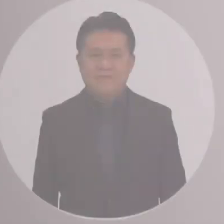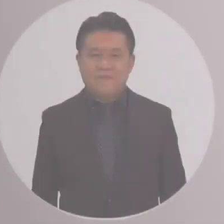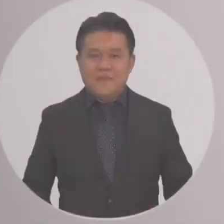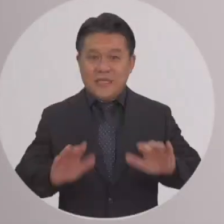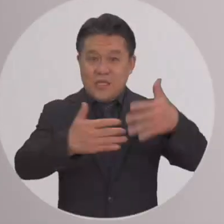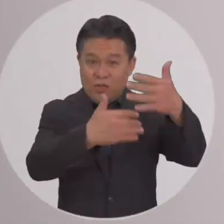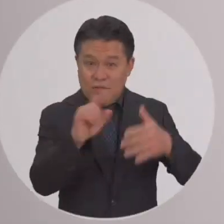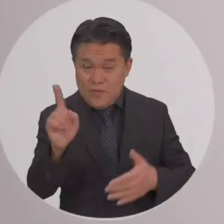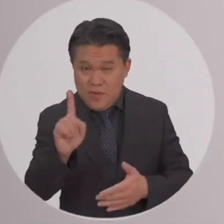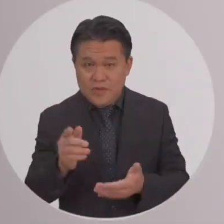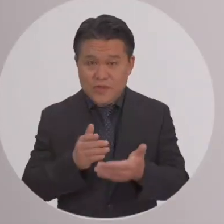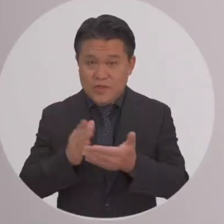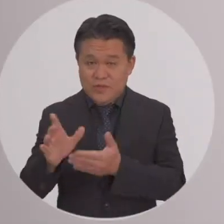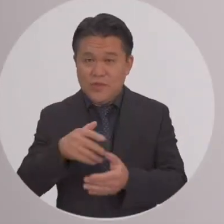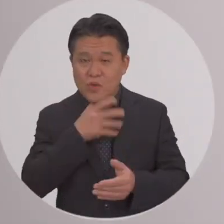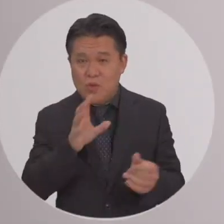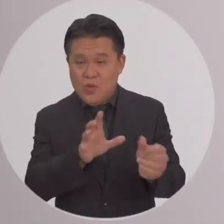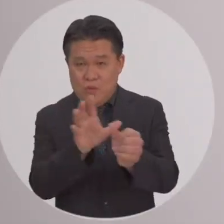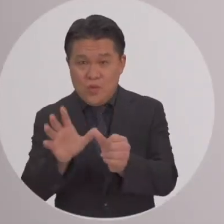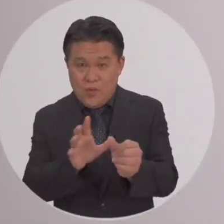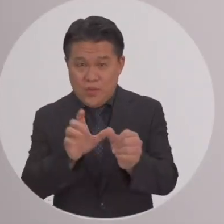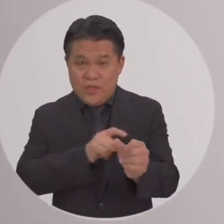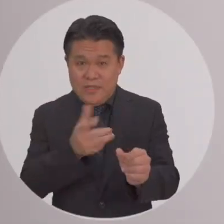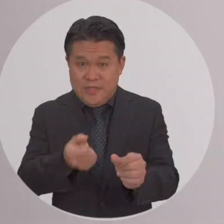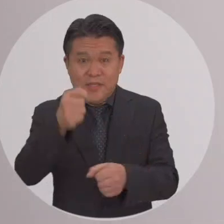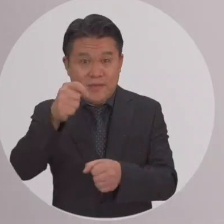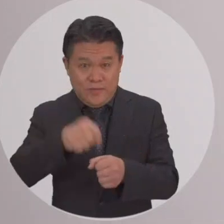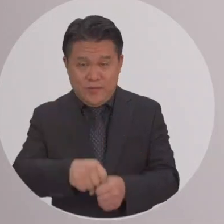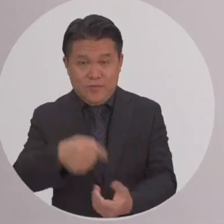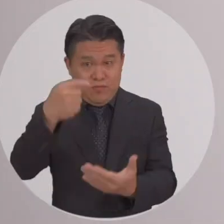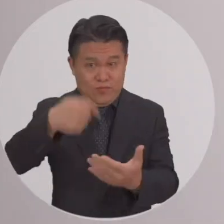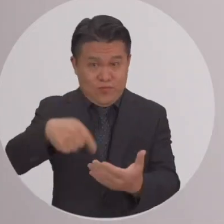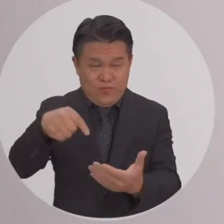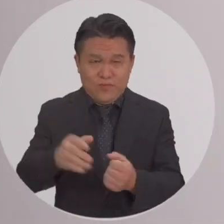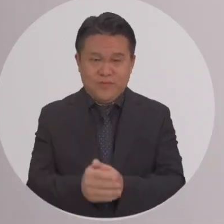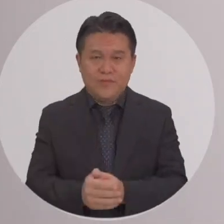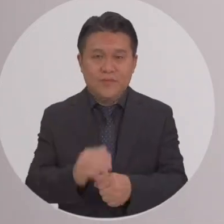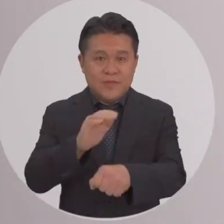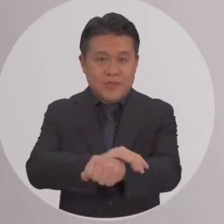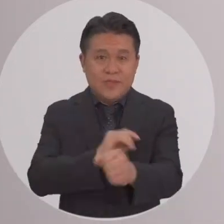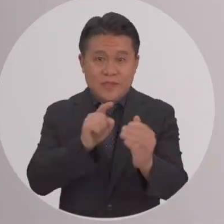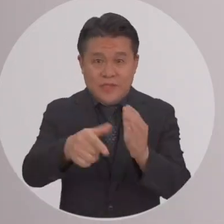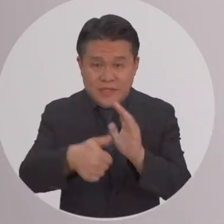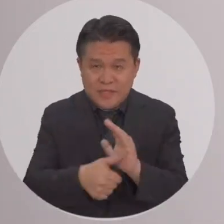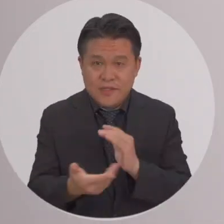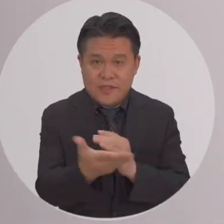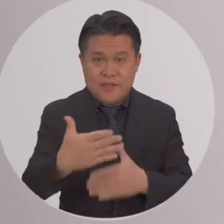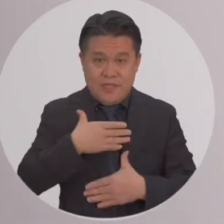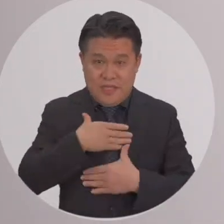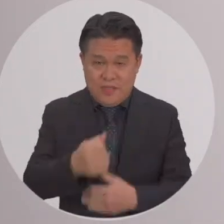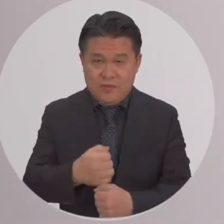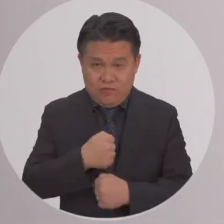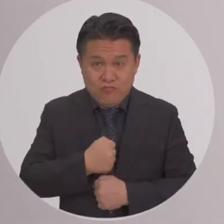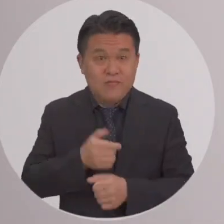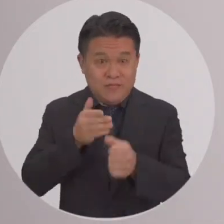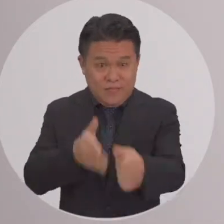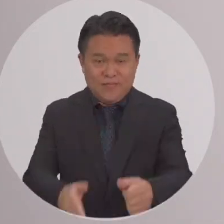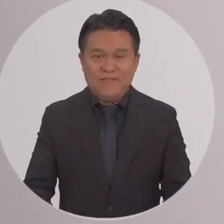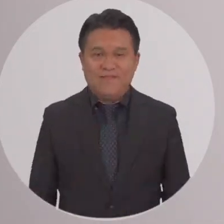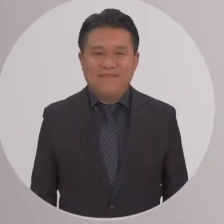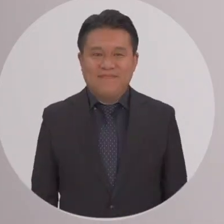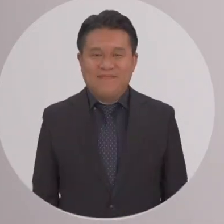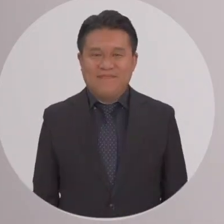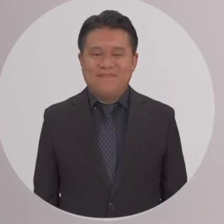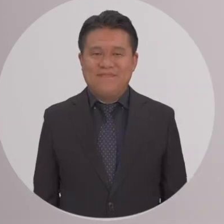이 영상은 전문 요양보호사 자격증 취득을 위한 영상입니다. 현장 실습 시 안전에 주의하시기 바랍니다.